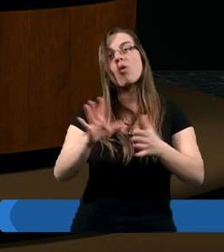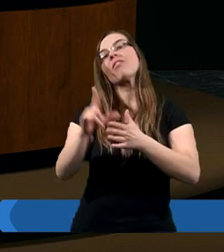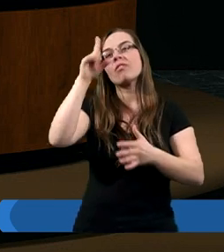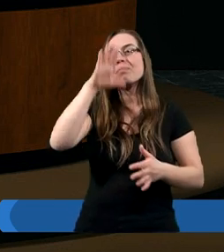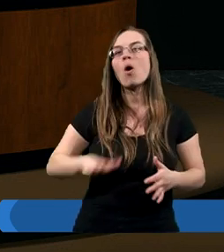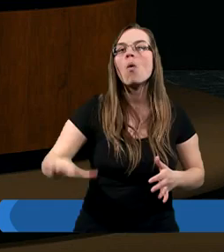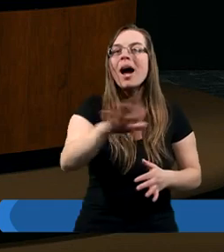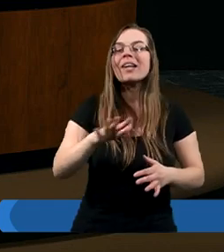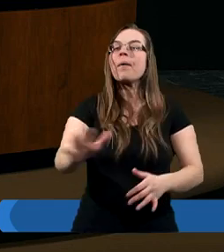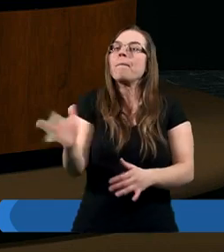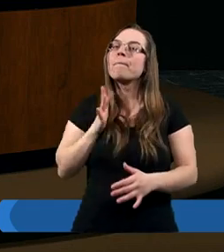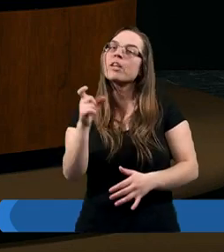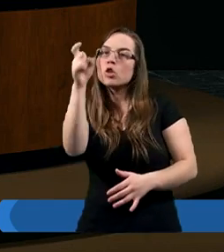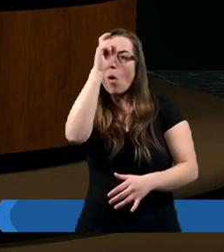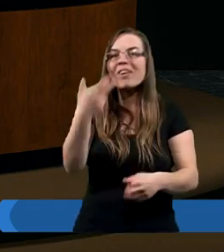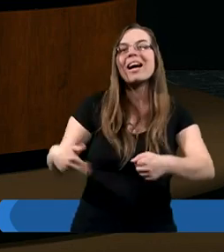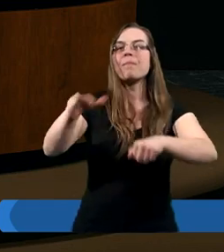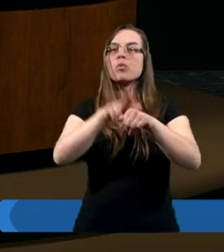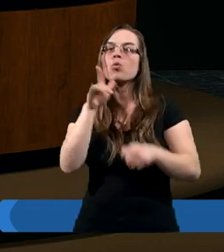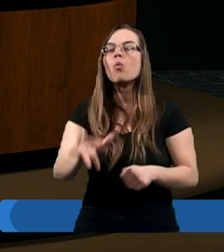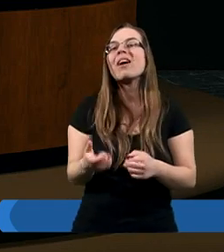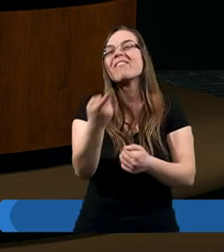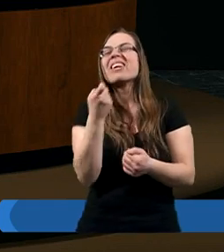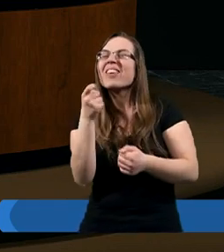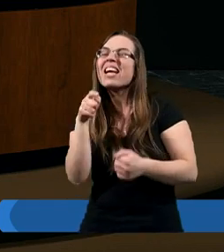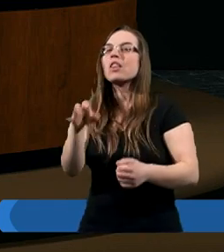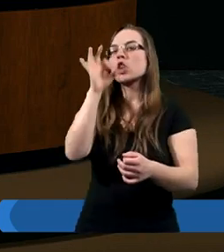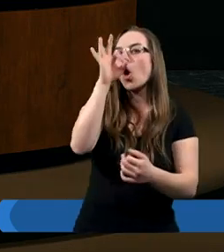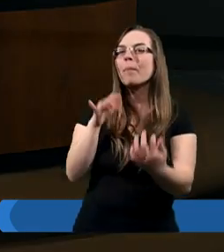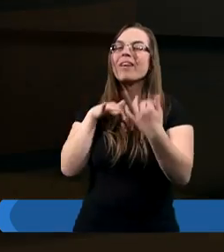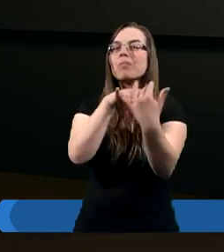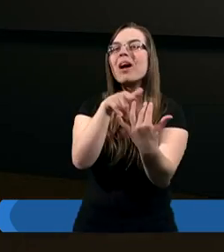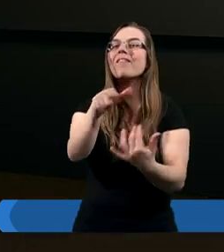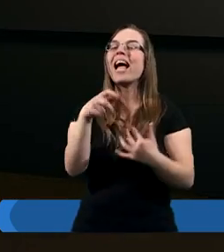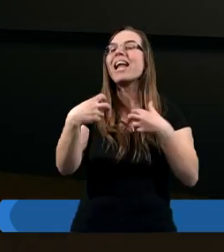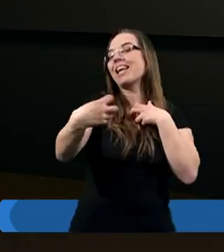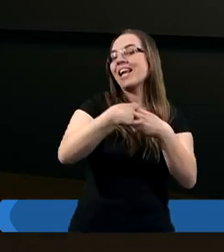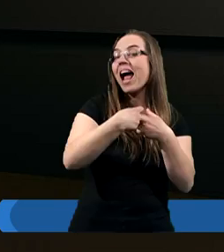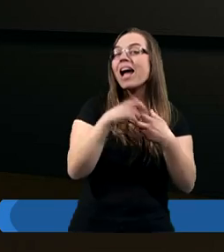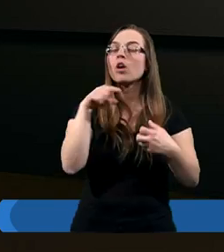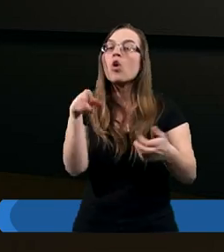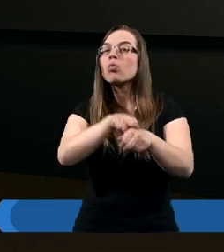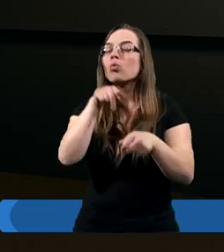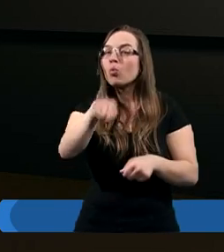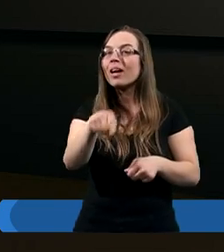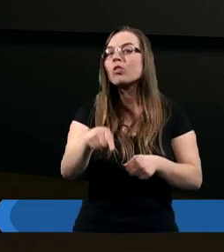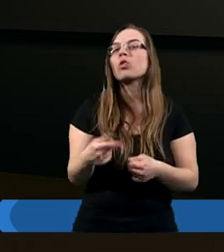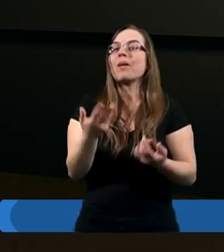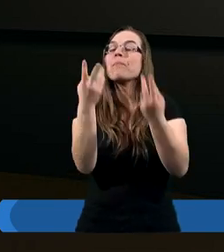społeczeństwie, być człowiekiem, który wywiera ten dobry wpływ, te cechy,